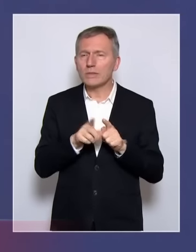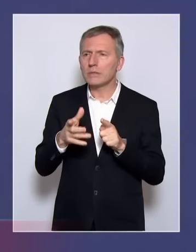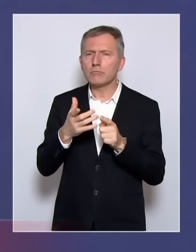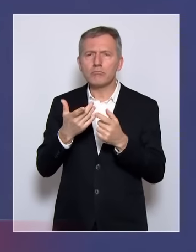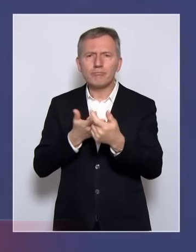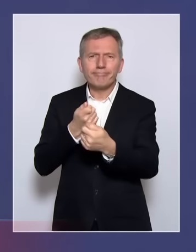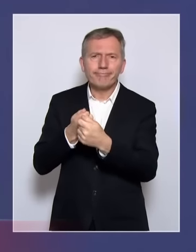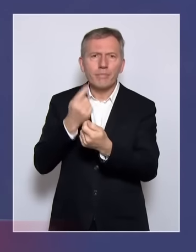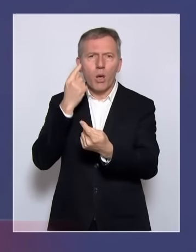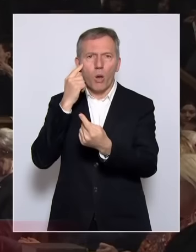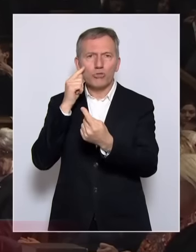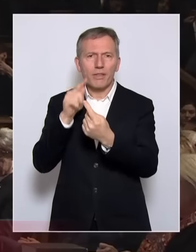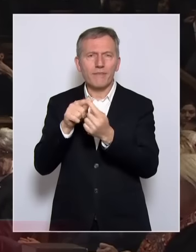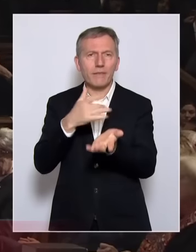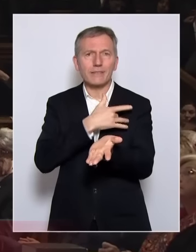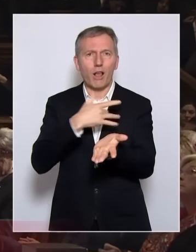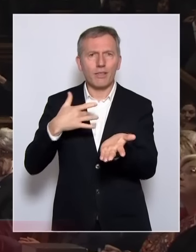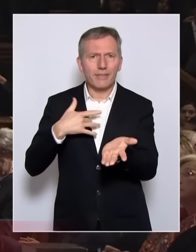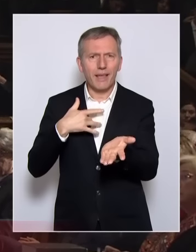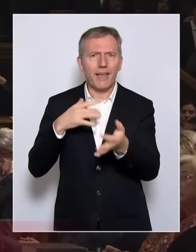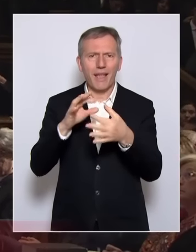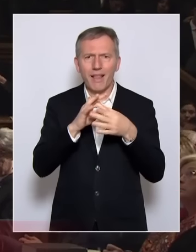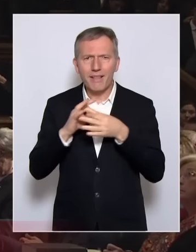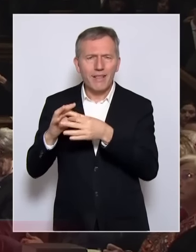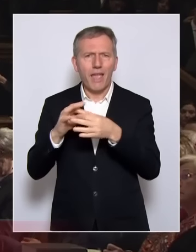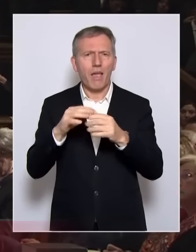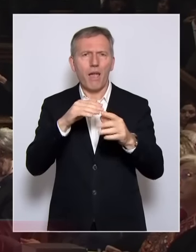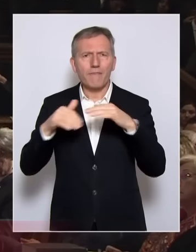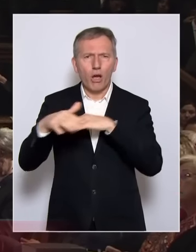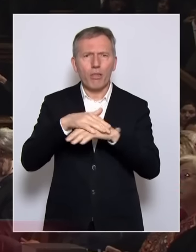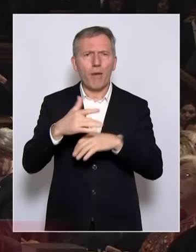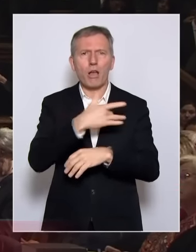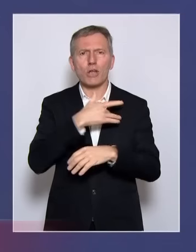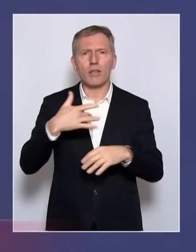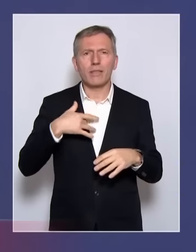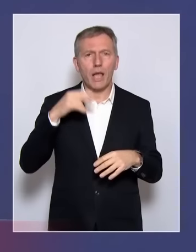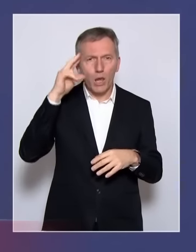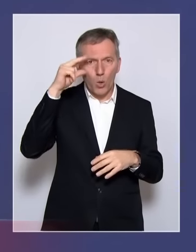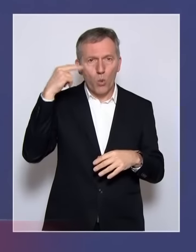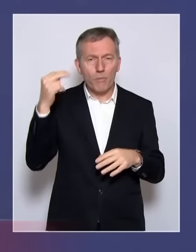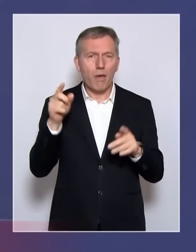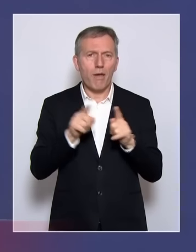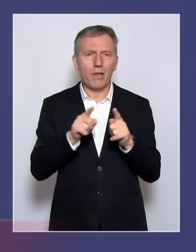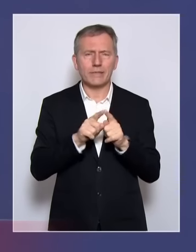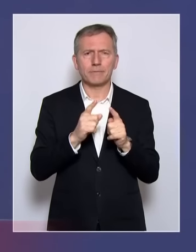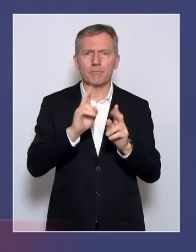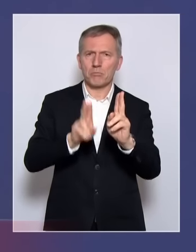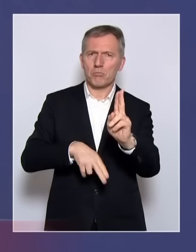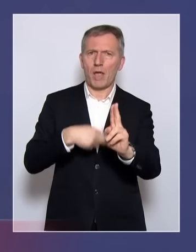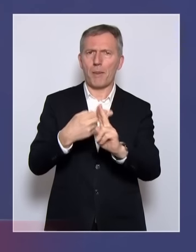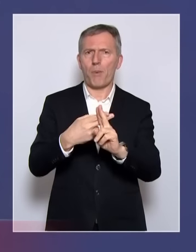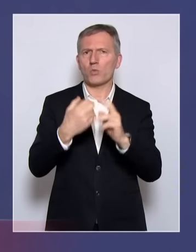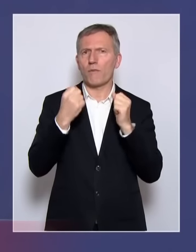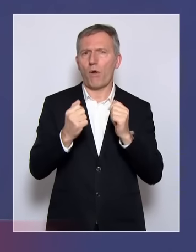à cet objectif d'une santé et donc du lien environnement-santé humaine, qu'il s'agisse d'apporter une vraie réponse avec